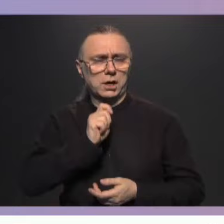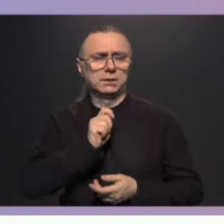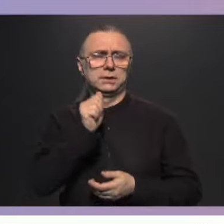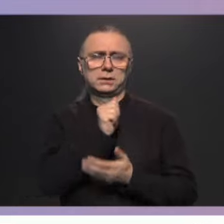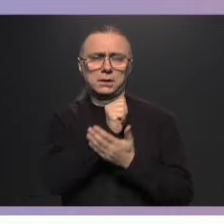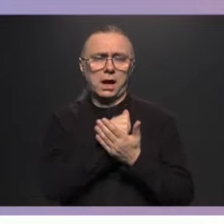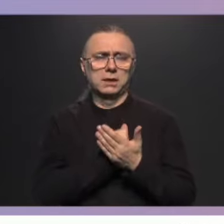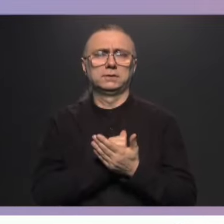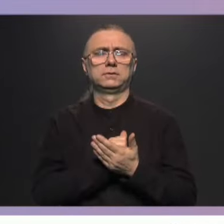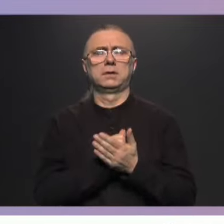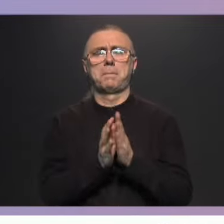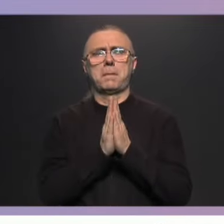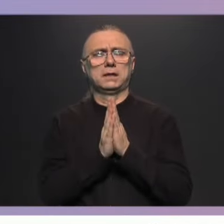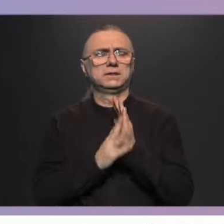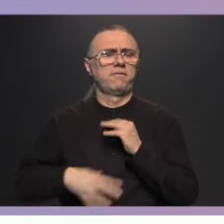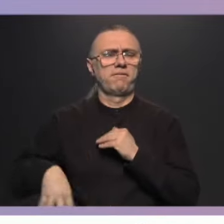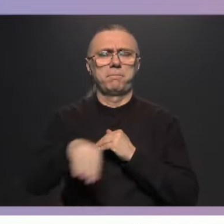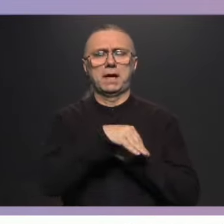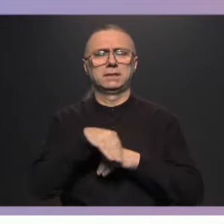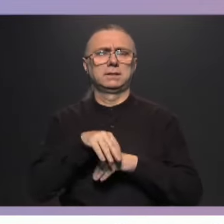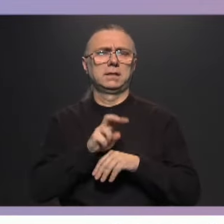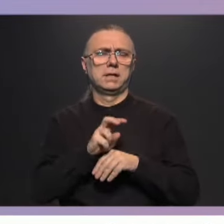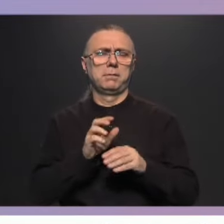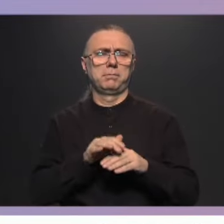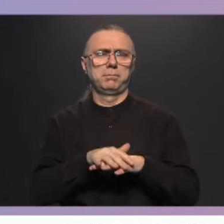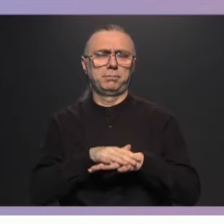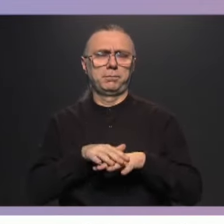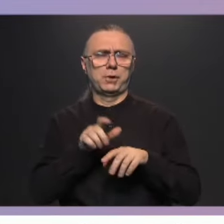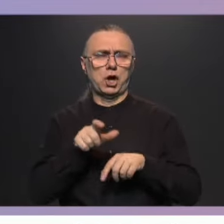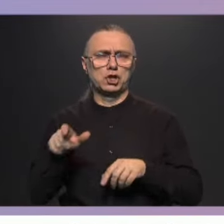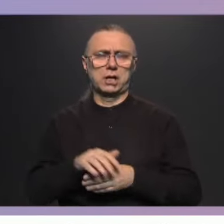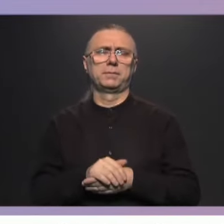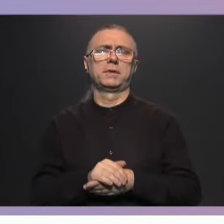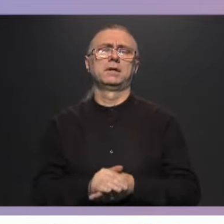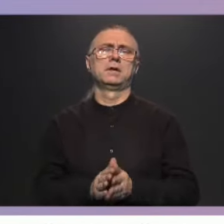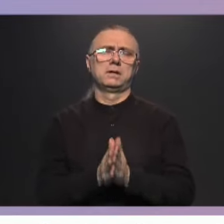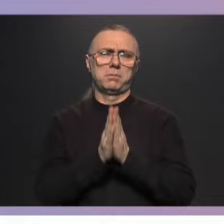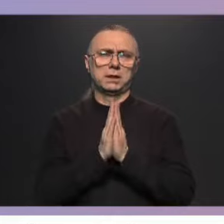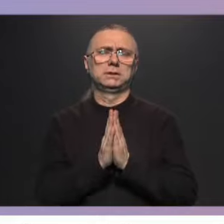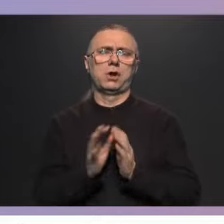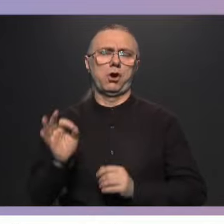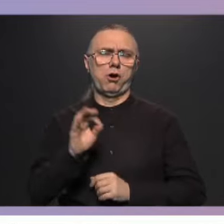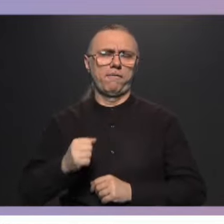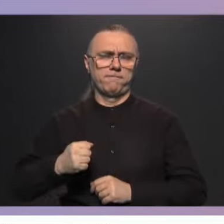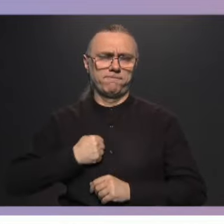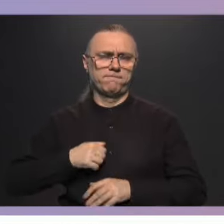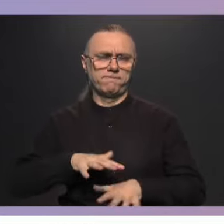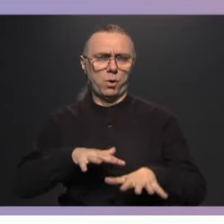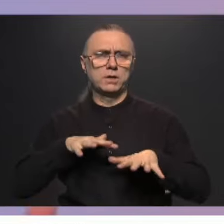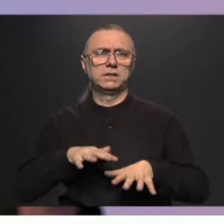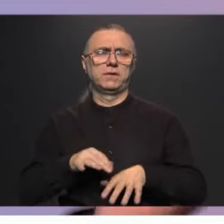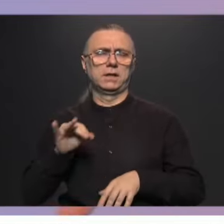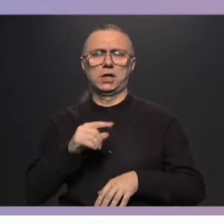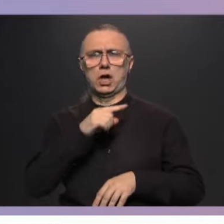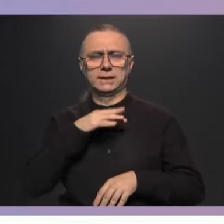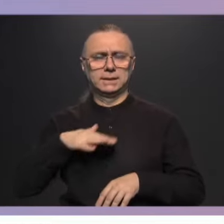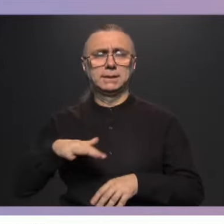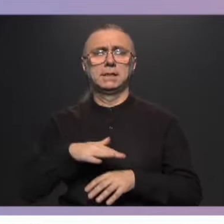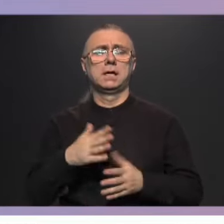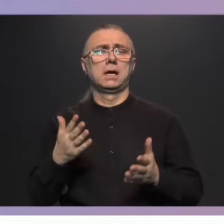с прихожанами храма, куда вы придете, молитвой о воинстве России, который будет молиться священник